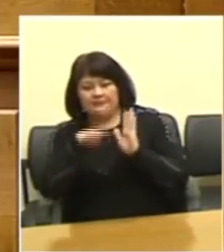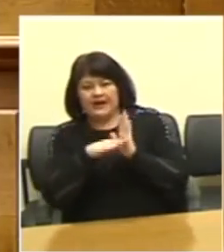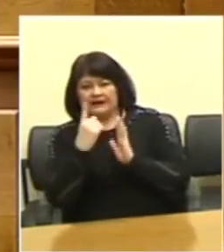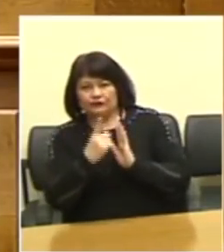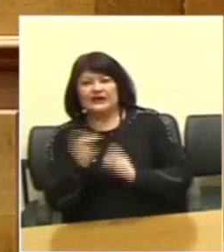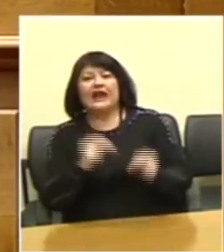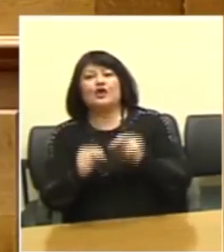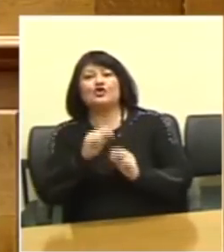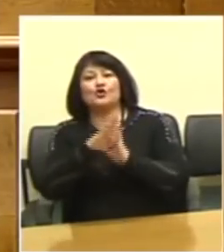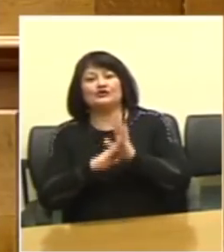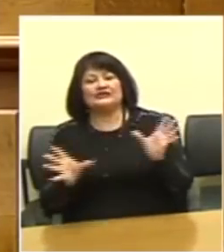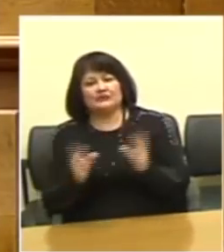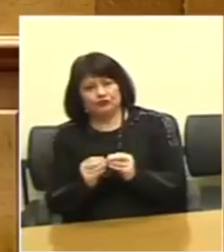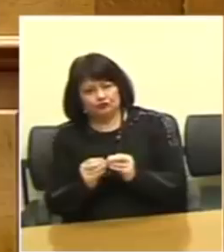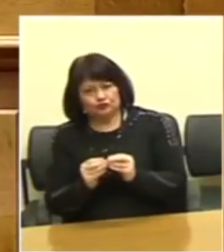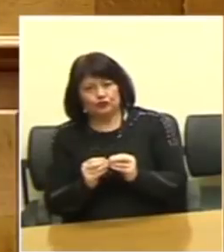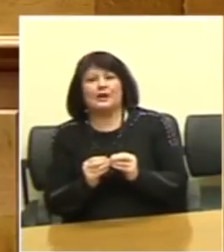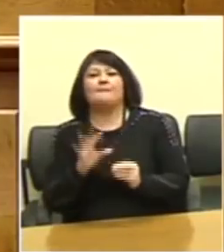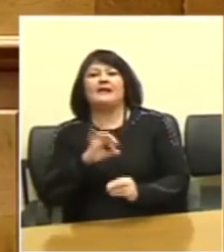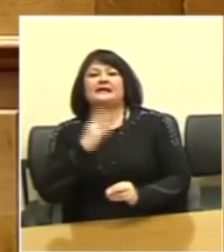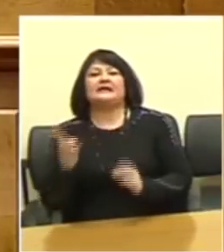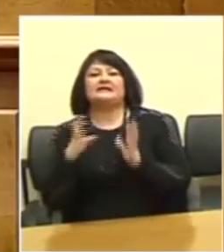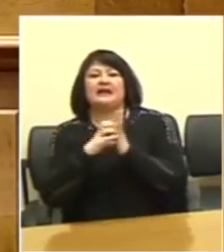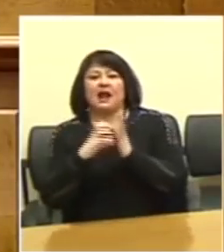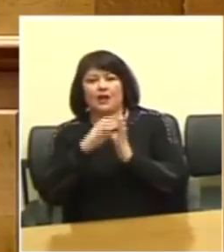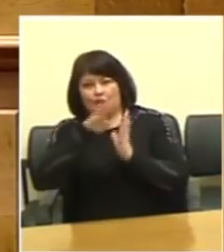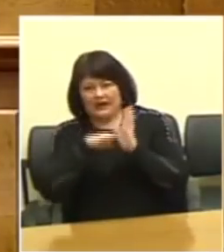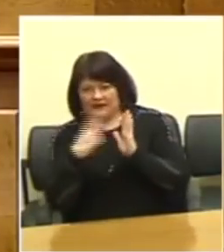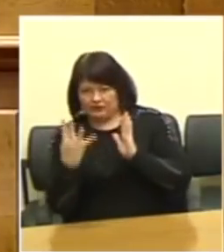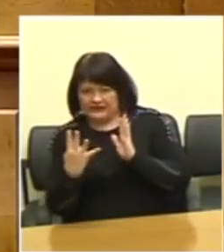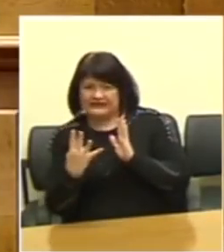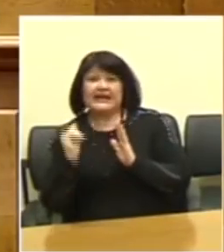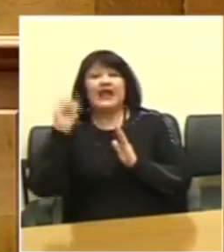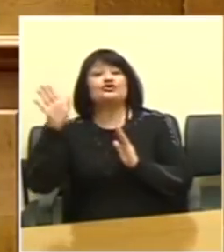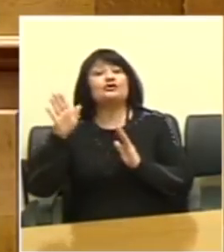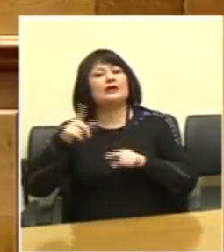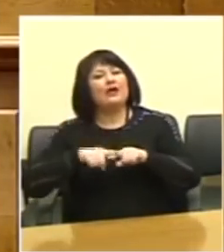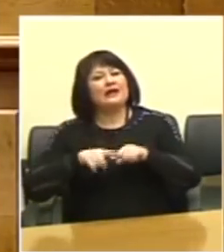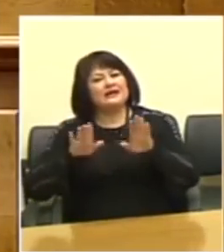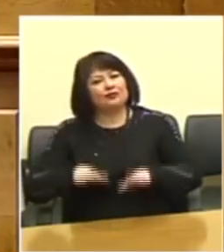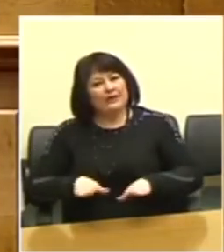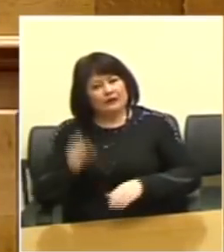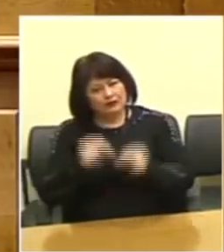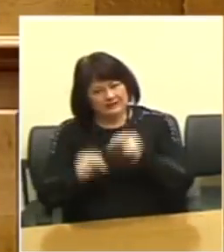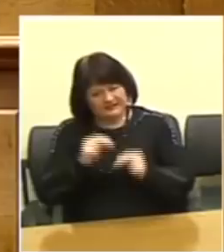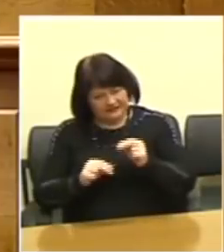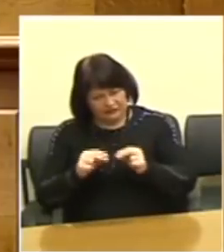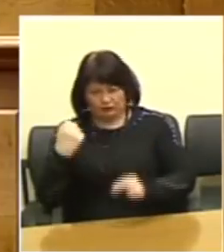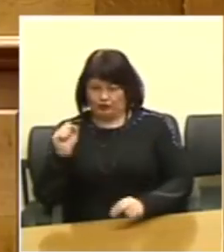σύστημα, 54 παράγραφος 4 για ψήφο ομογενών. Το